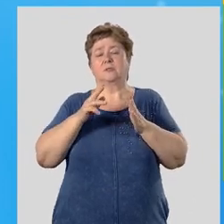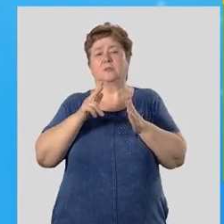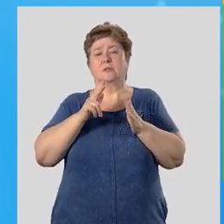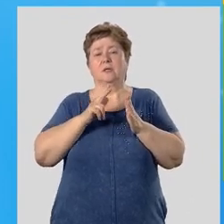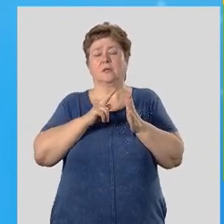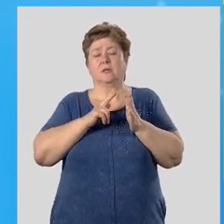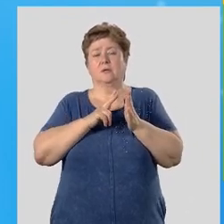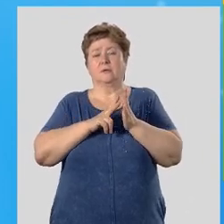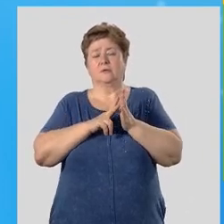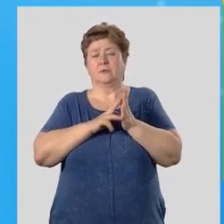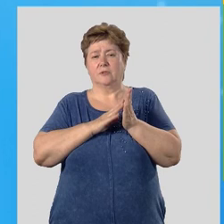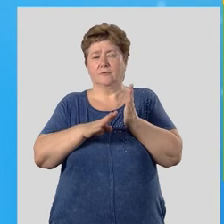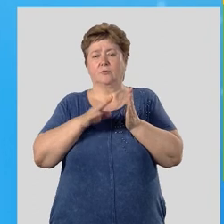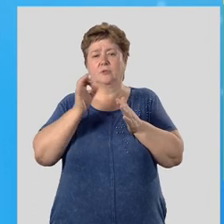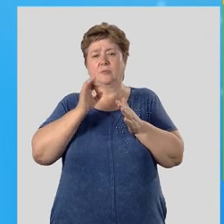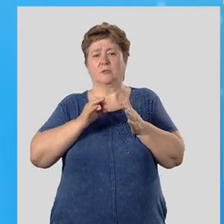70-90% состоит из воды.